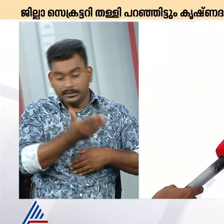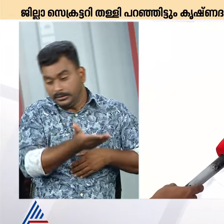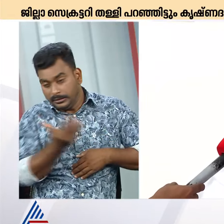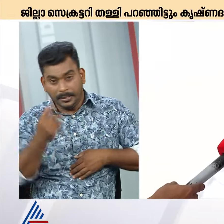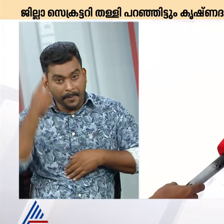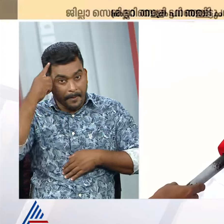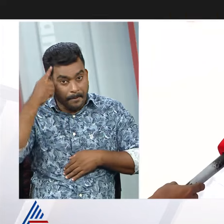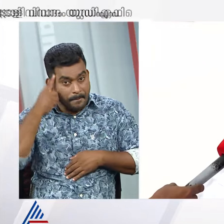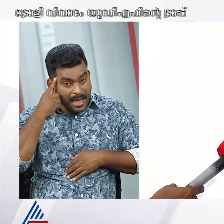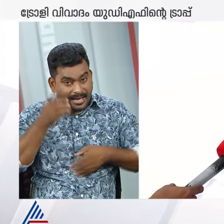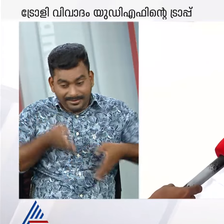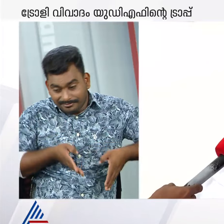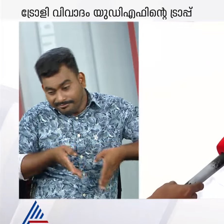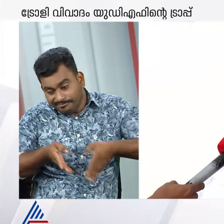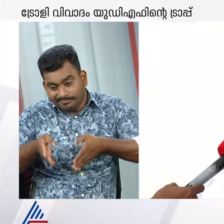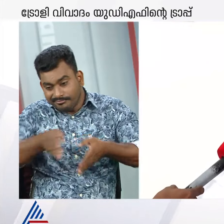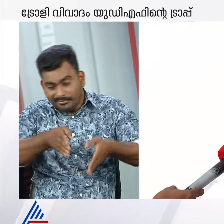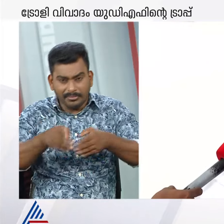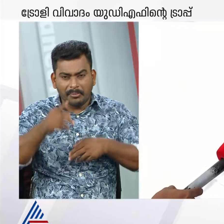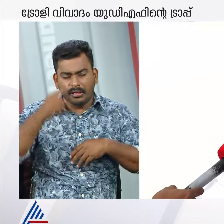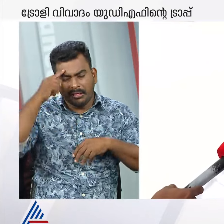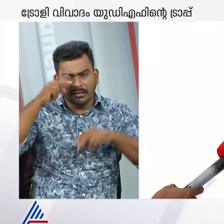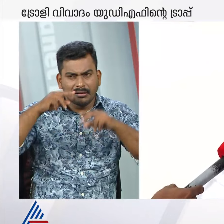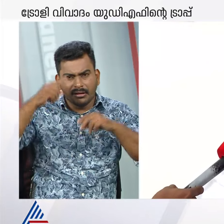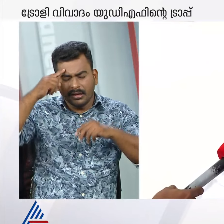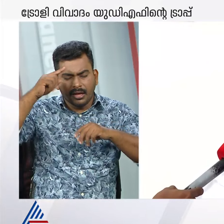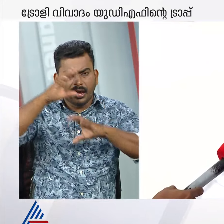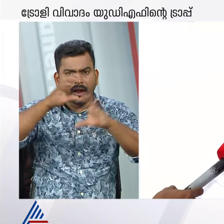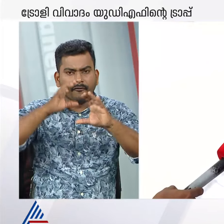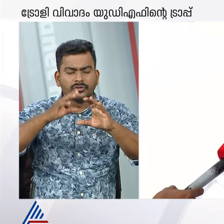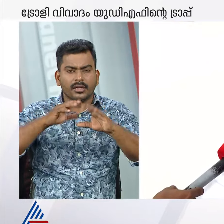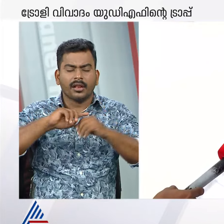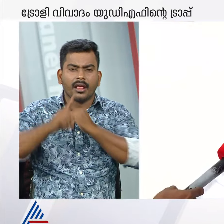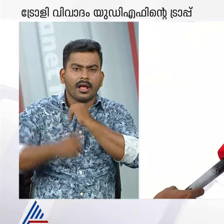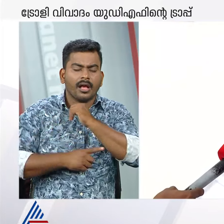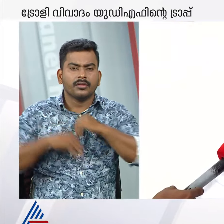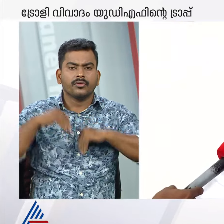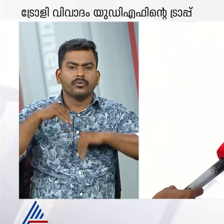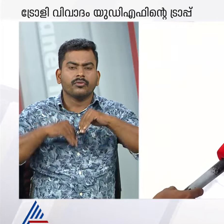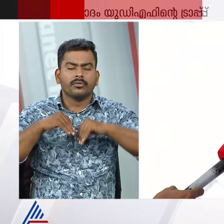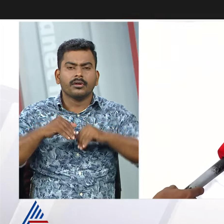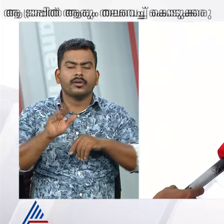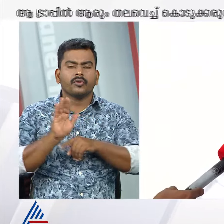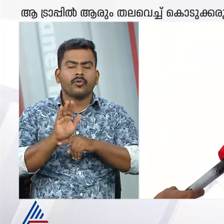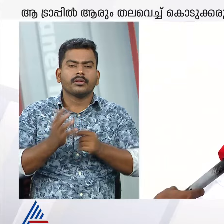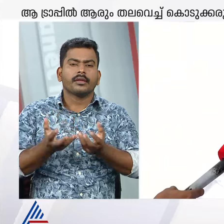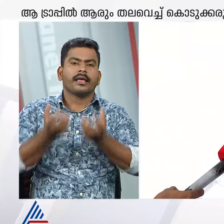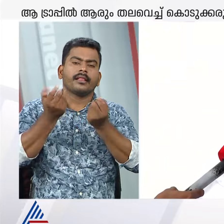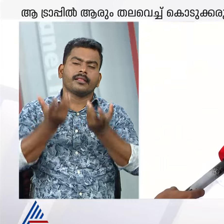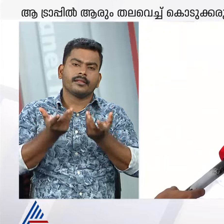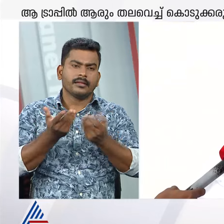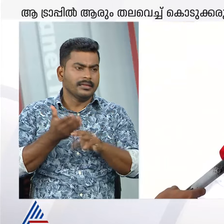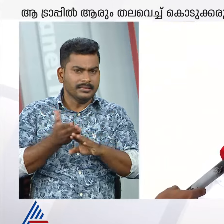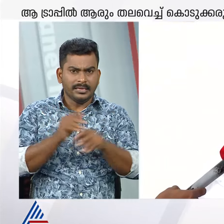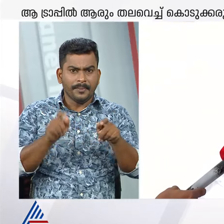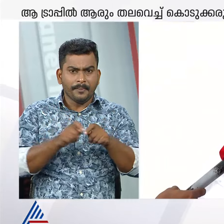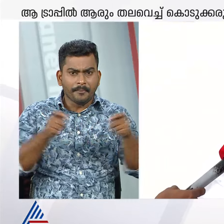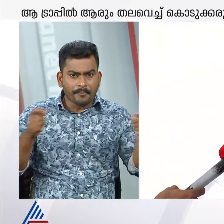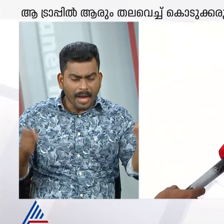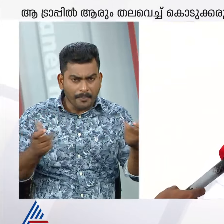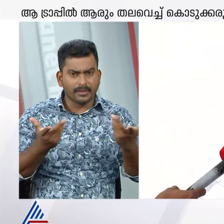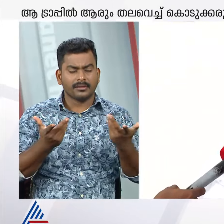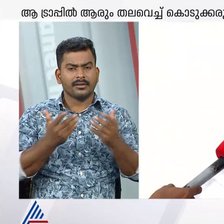വയ്ക്കാതെ മഞ്ഞപ്പെട്ടി നീലപ്പെട്ടി സി സി ടി വി ദൃശ്യം എന്ന് പറഞ്ഞു പോവുകയാണ്. രണ്ടു ദിവസമായിട്ട് പത്രം വായിച്ചാൽ അതേ ഉള്ളൂ, ടി വി ചാനലിലും അതേ